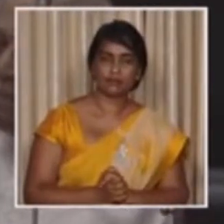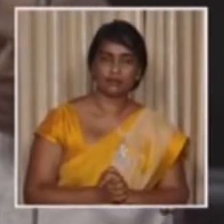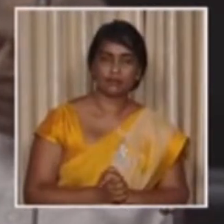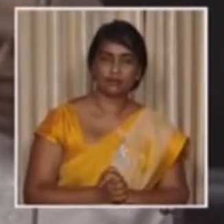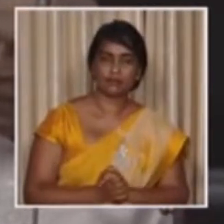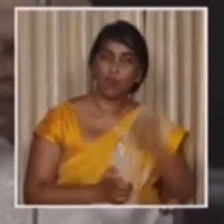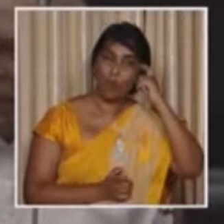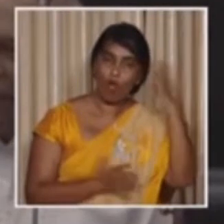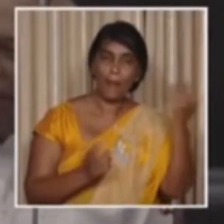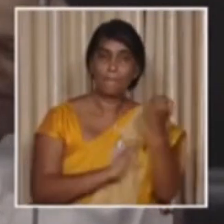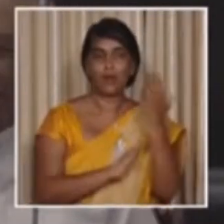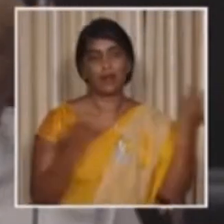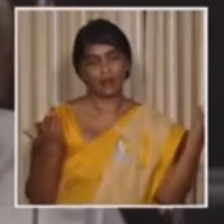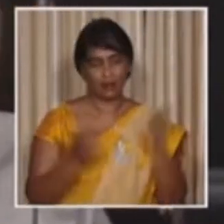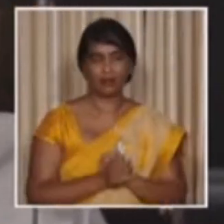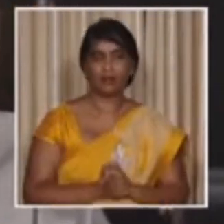මොලෙත් නෑ බලෙත් නෑ.